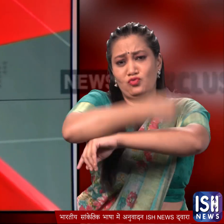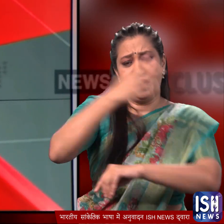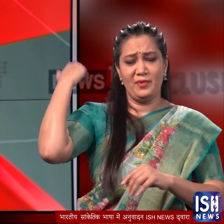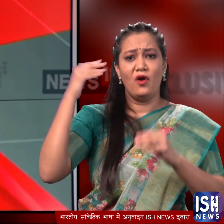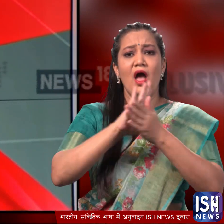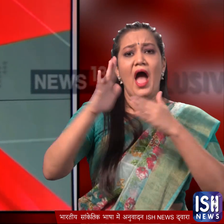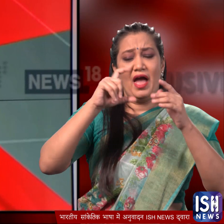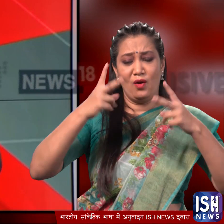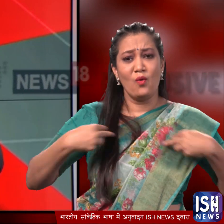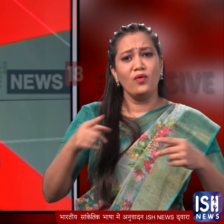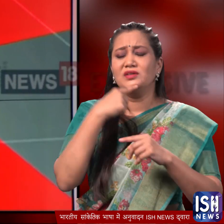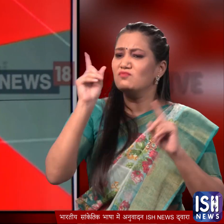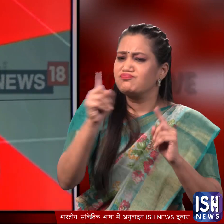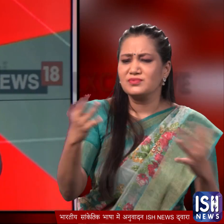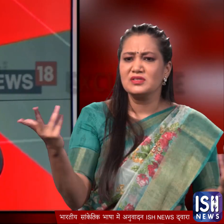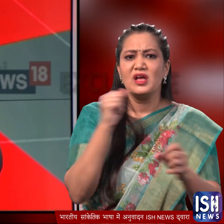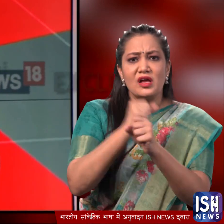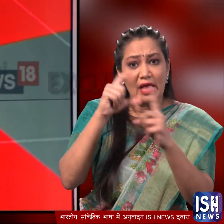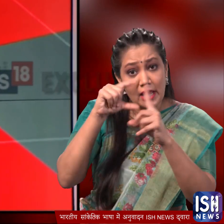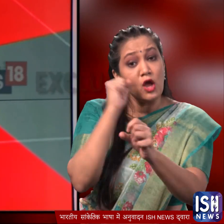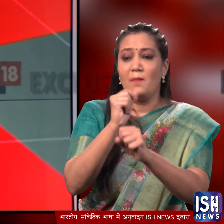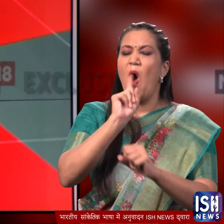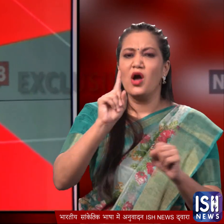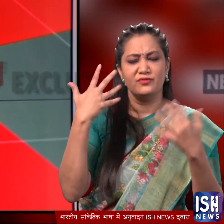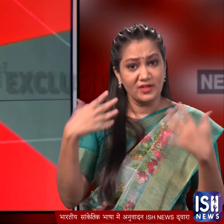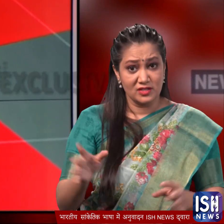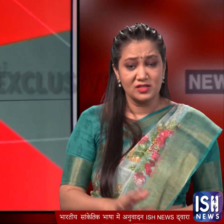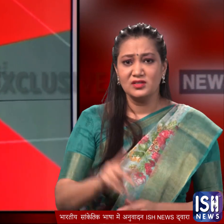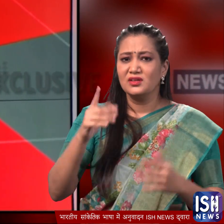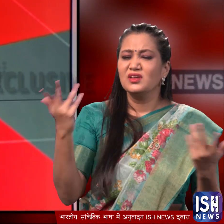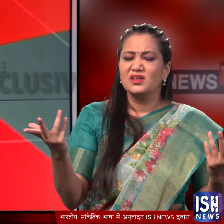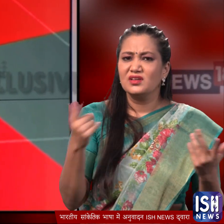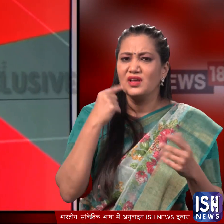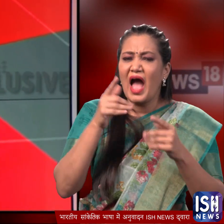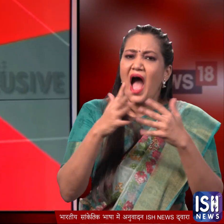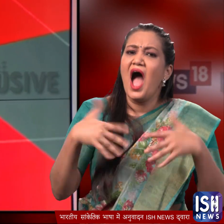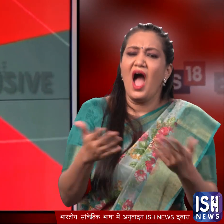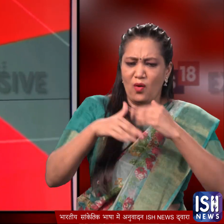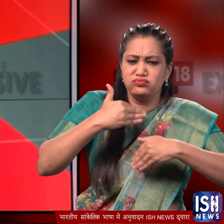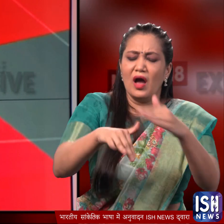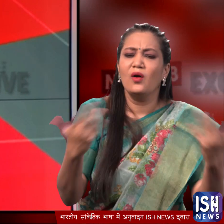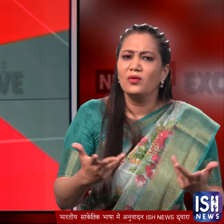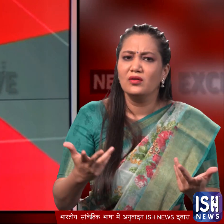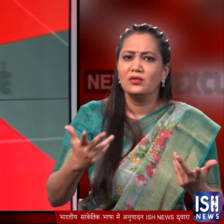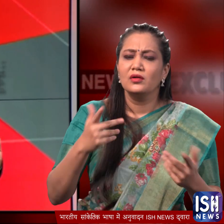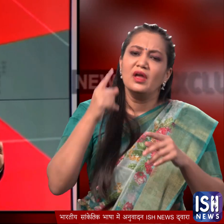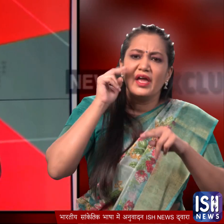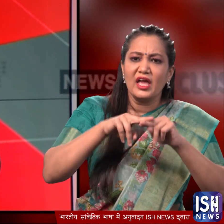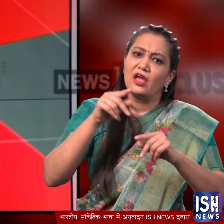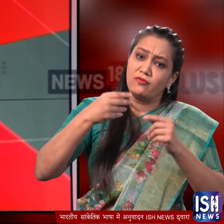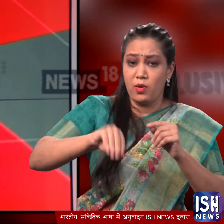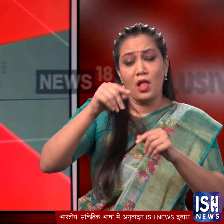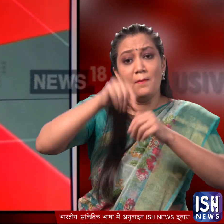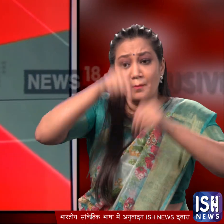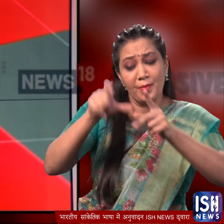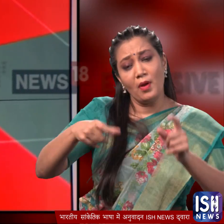दिल्ली हाईकोर्ट ने नगर निगमों को भी फटकारा और दिल्ली सरकार को भी। हाईकोर्ट ने यहां तक टिप्पणी कर दी कि ऐसे ही चलता रहा तो लोग नेताओं